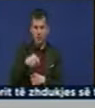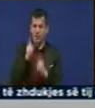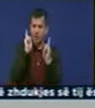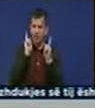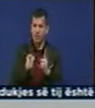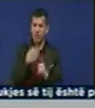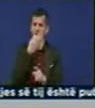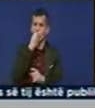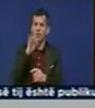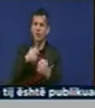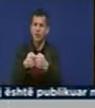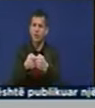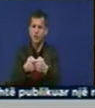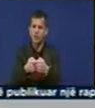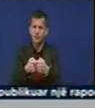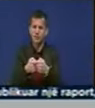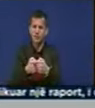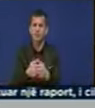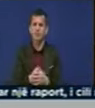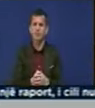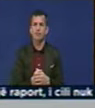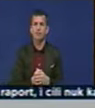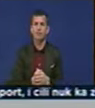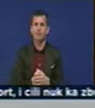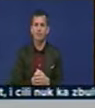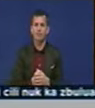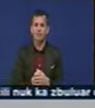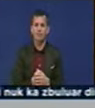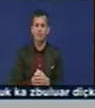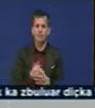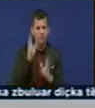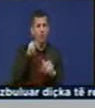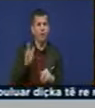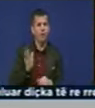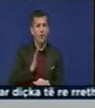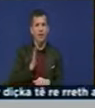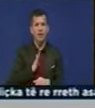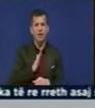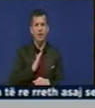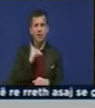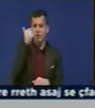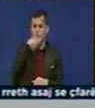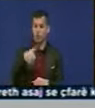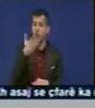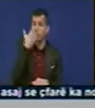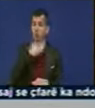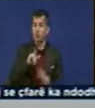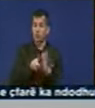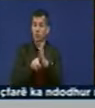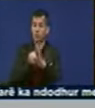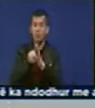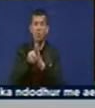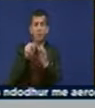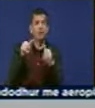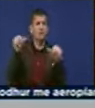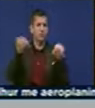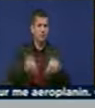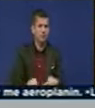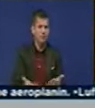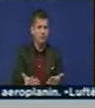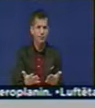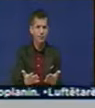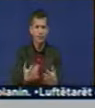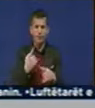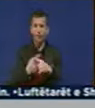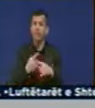me të organizuar se kur, sidomos kur ka rrezik që të arriturat të degradohen. Dhe për fatin e keq